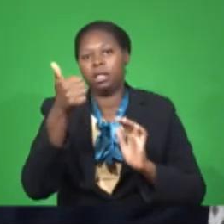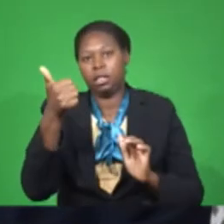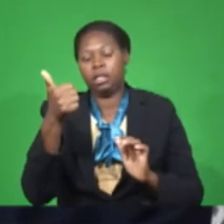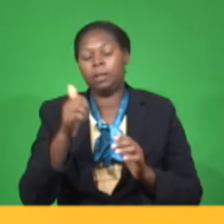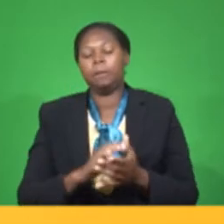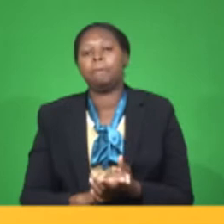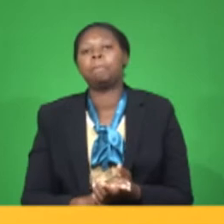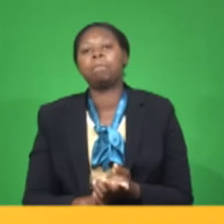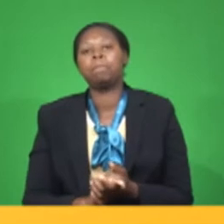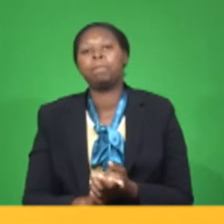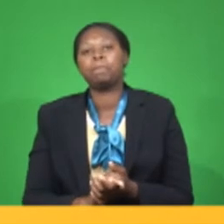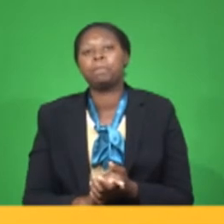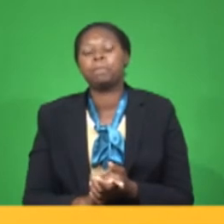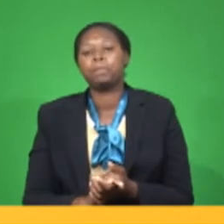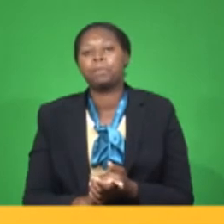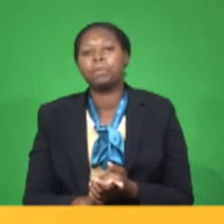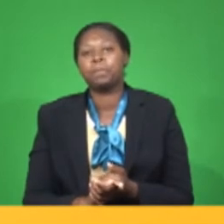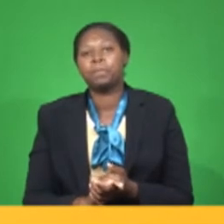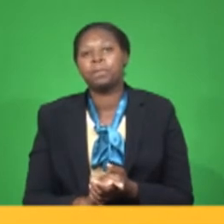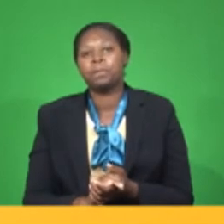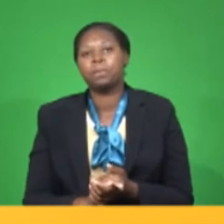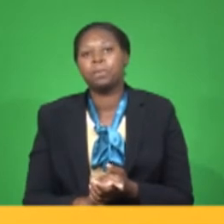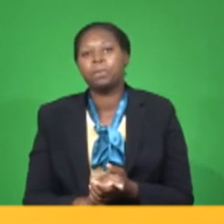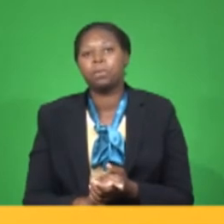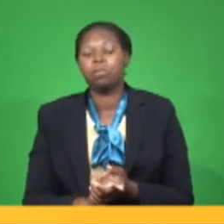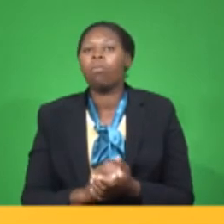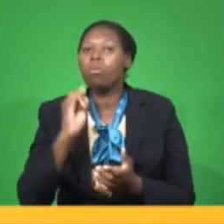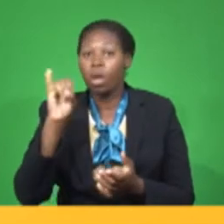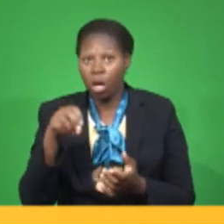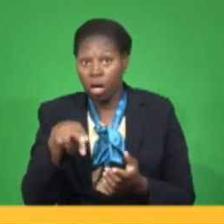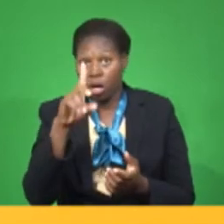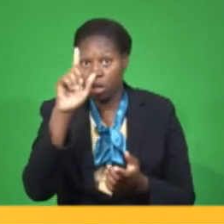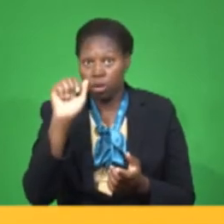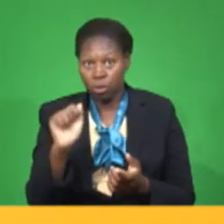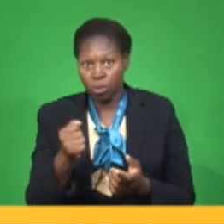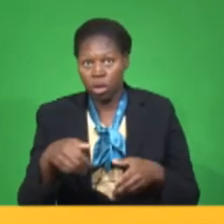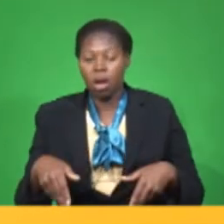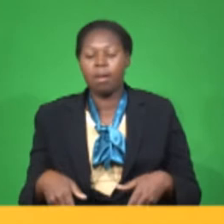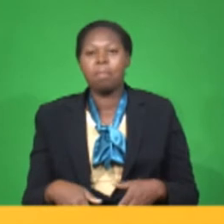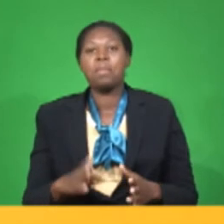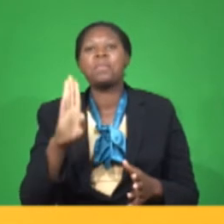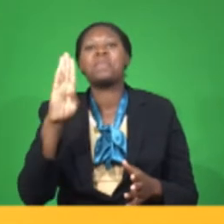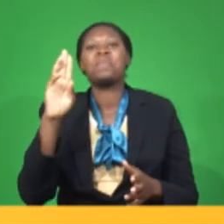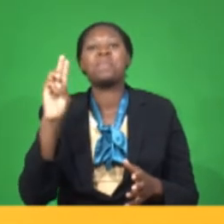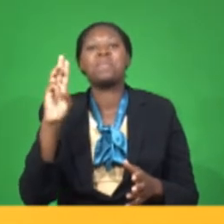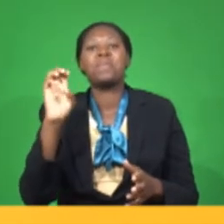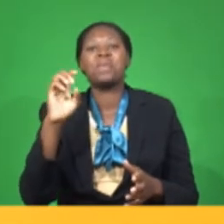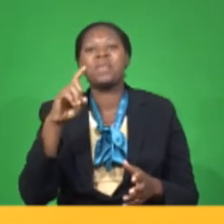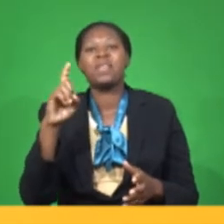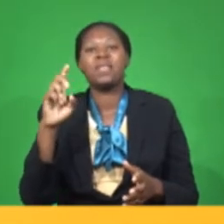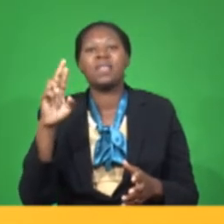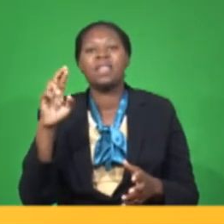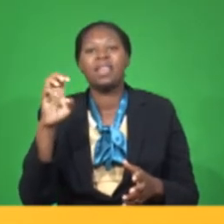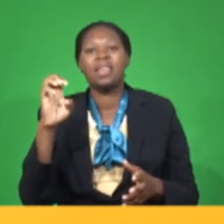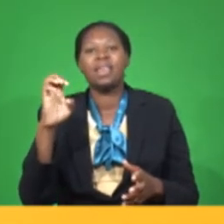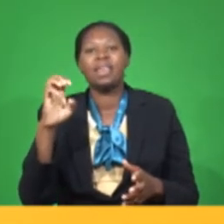Matthew 1:3-16. Right. Judha akabereka Perezi naZara kumukadzi wake Tamari. Perezi